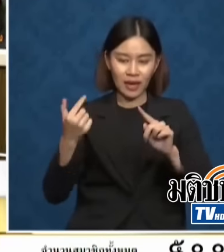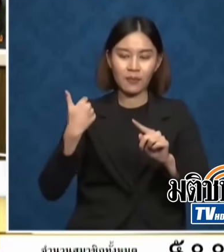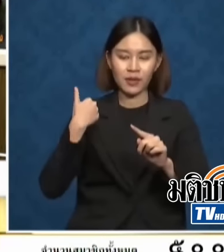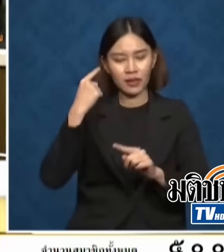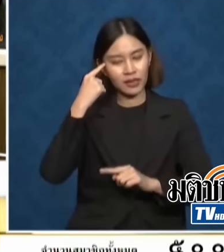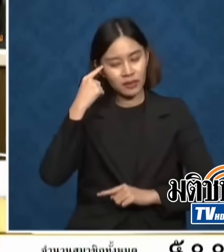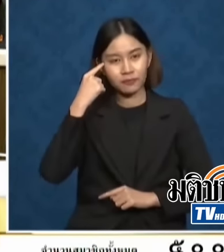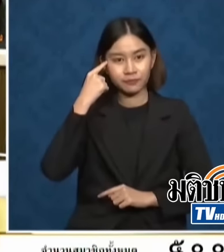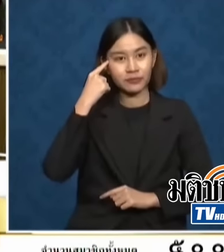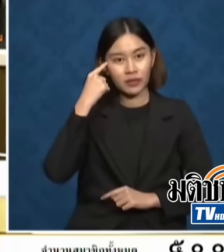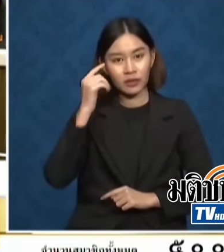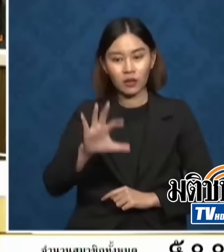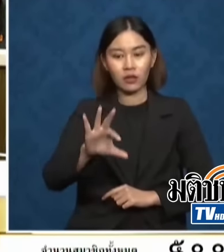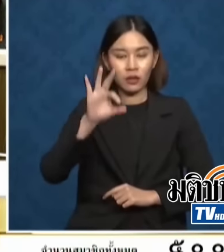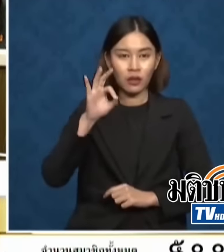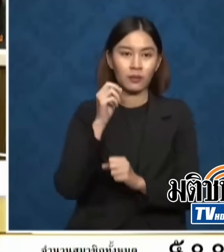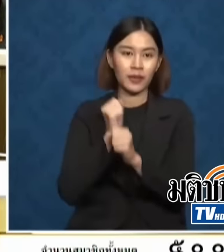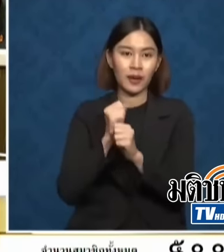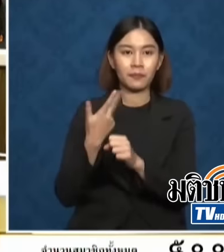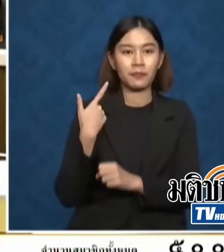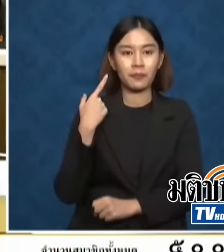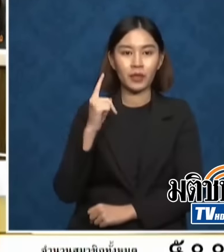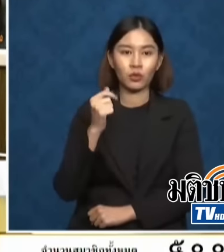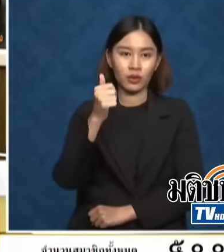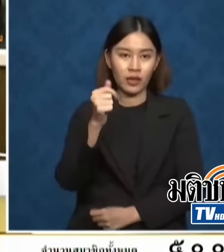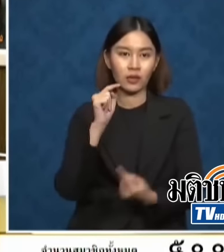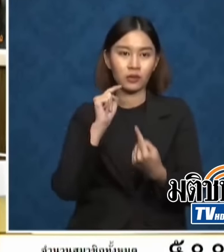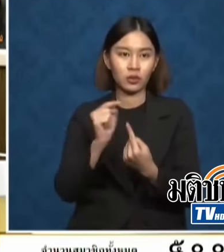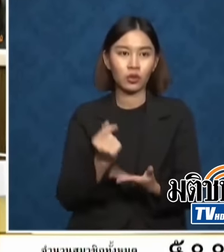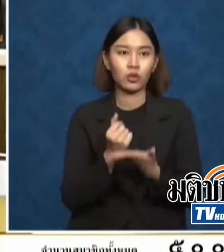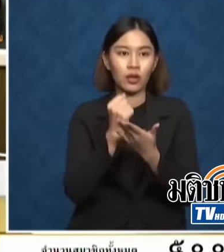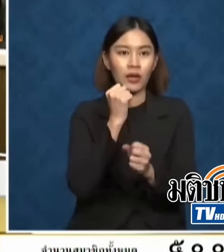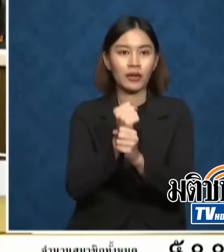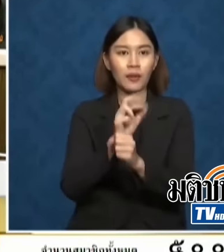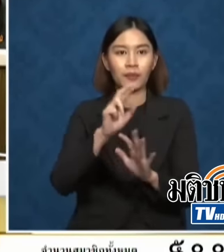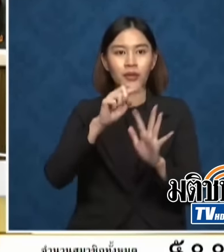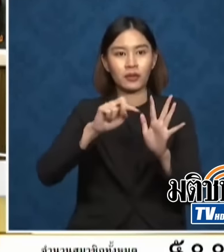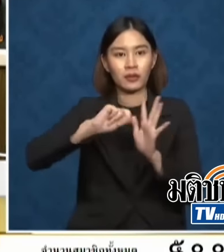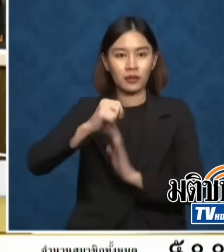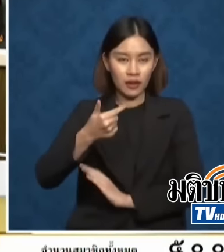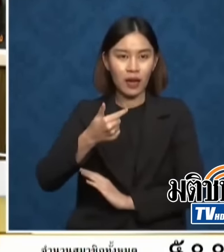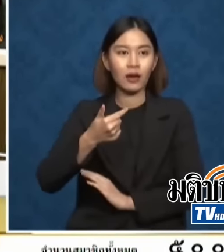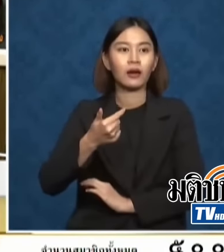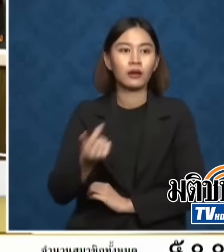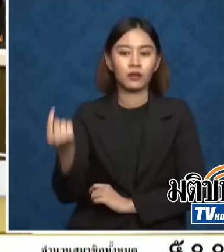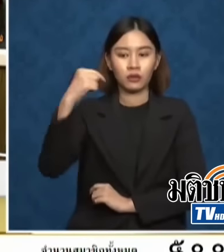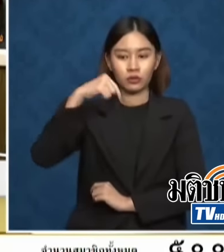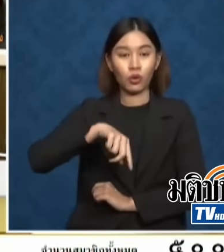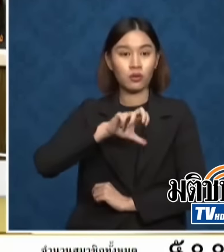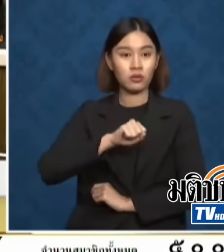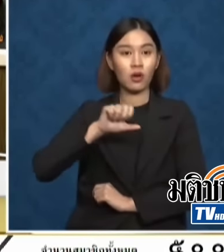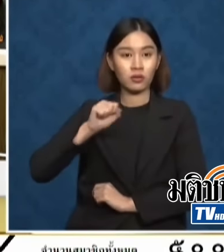ต่ก็อาจจะเลือกนำมาใช้เป็นประโยชน์ในการทำให้เป็นร่างที่จะกลับเข้ามาสู่สภ